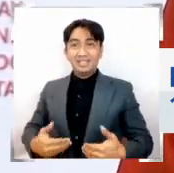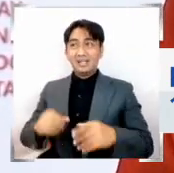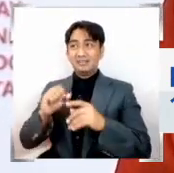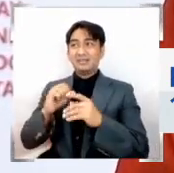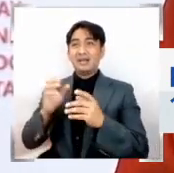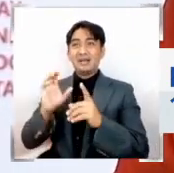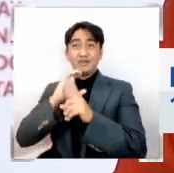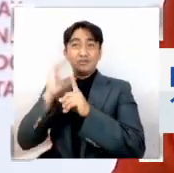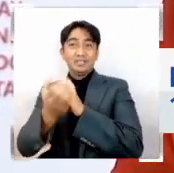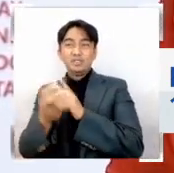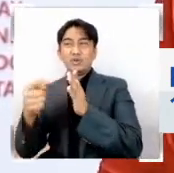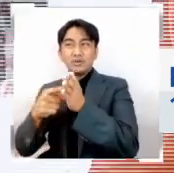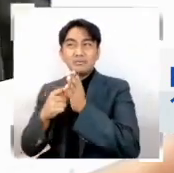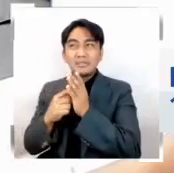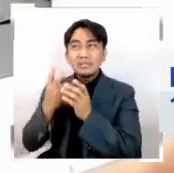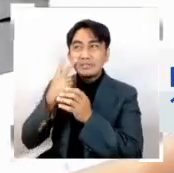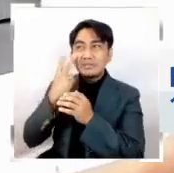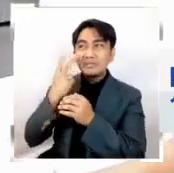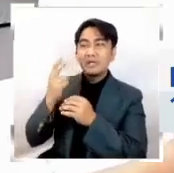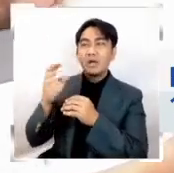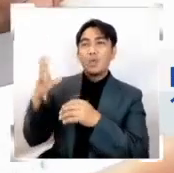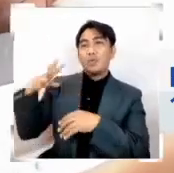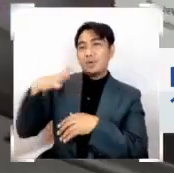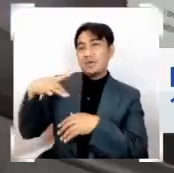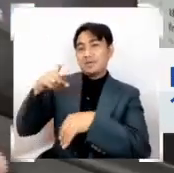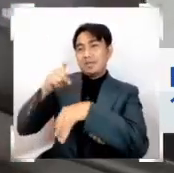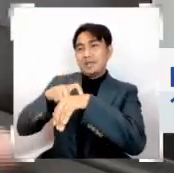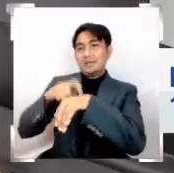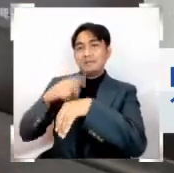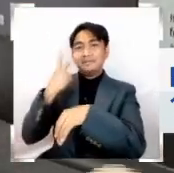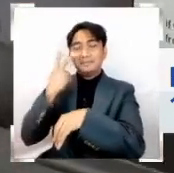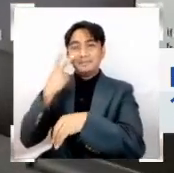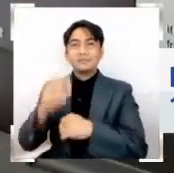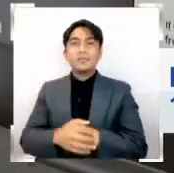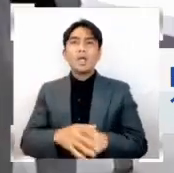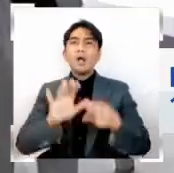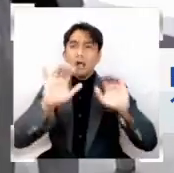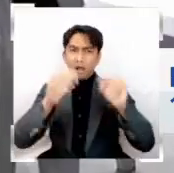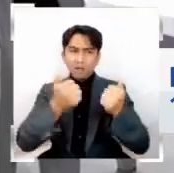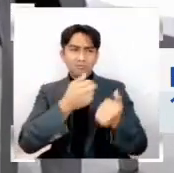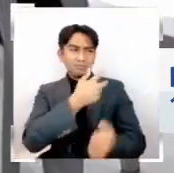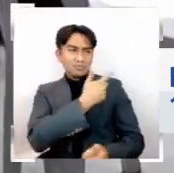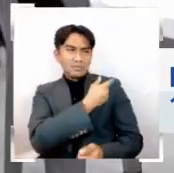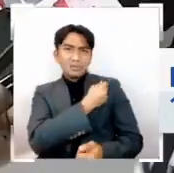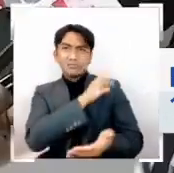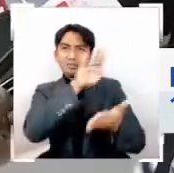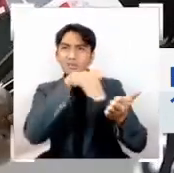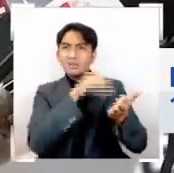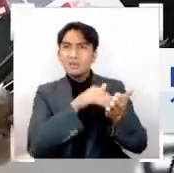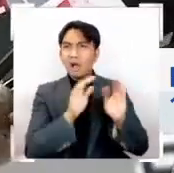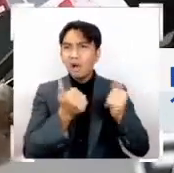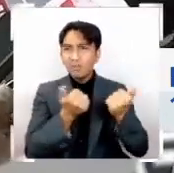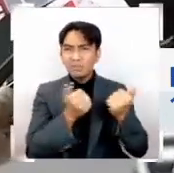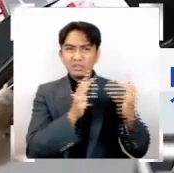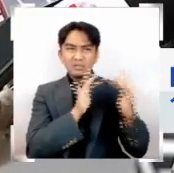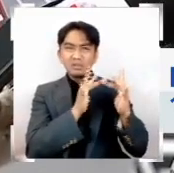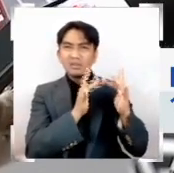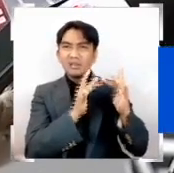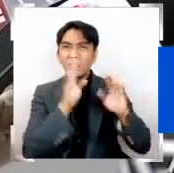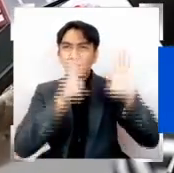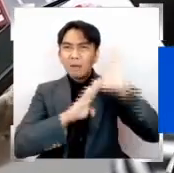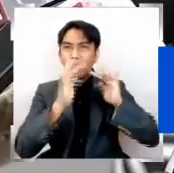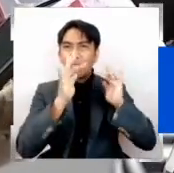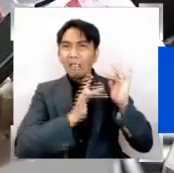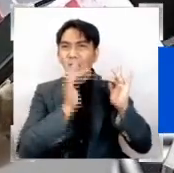a lot of the waiting time. Paano kaya ang mga vaccination center na mahina ang internet connection? We will provide